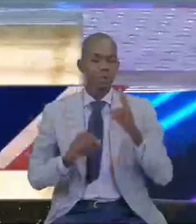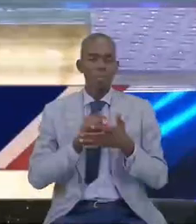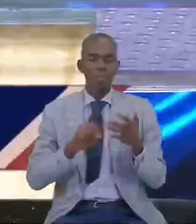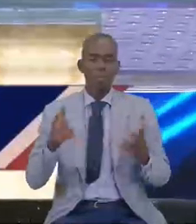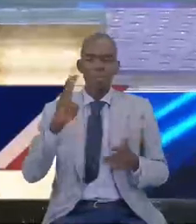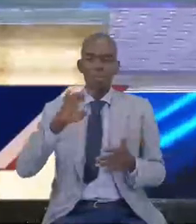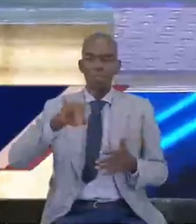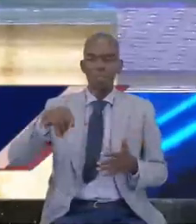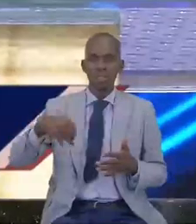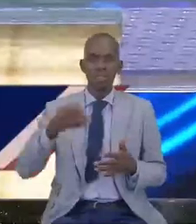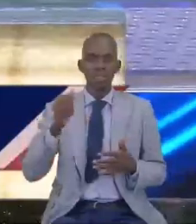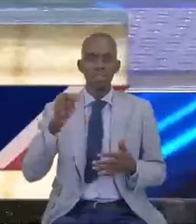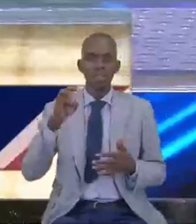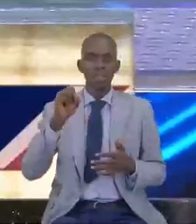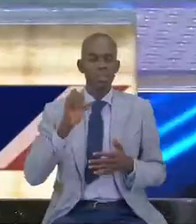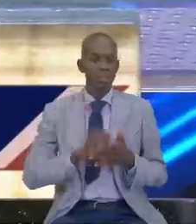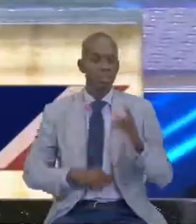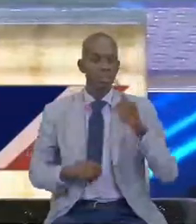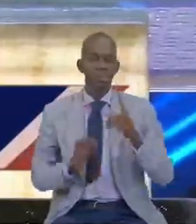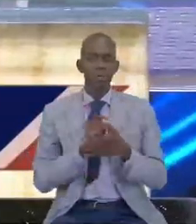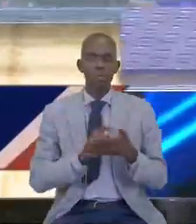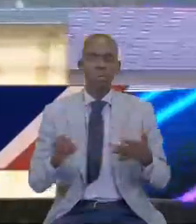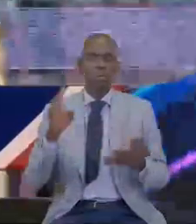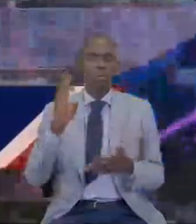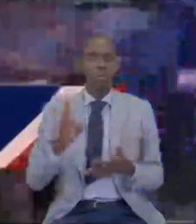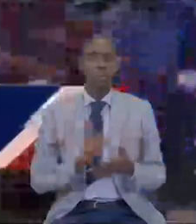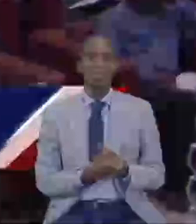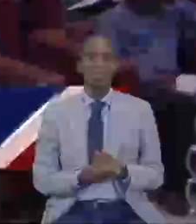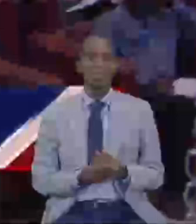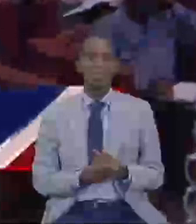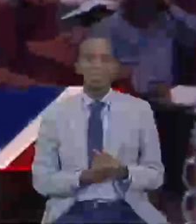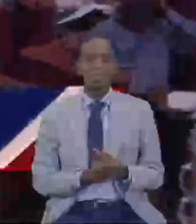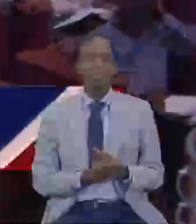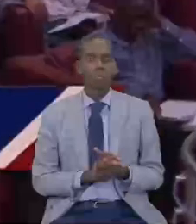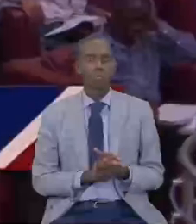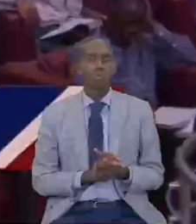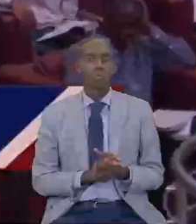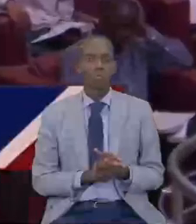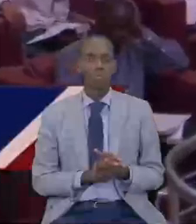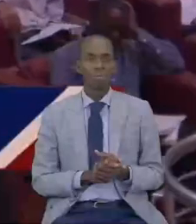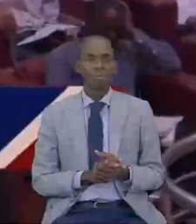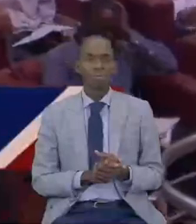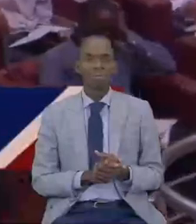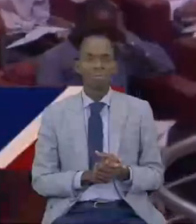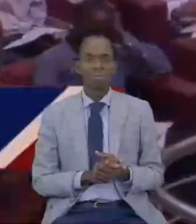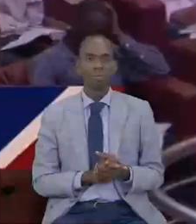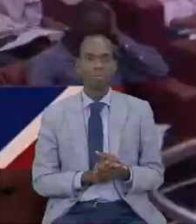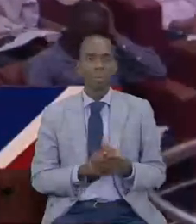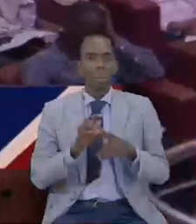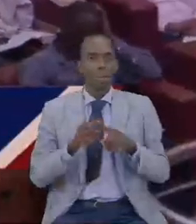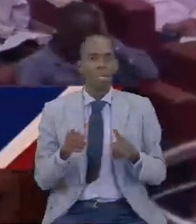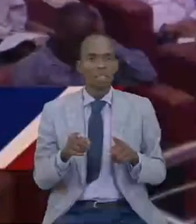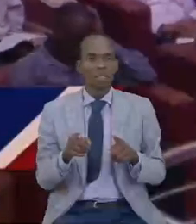Jacques 1 verset 6, la deuxième partie du verset 6. On dit, car celui qui doute